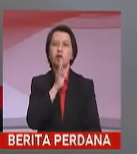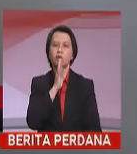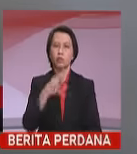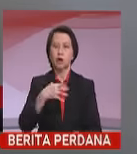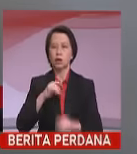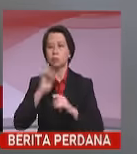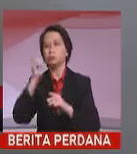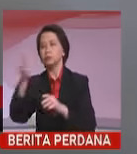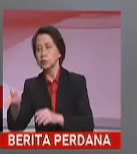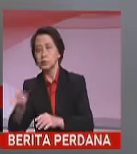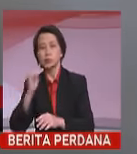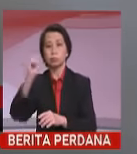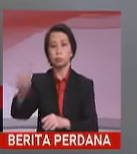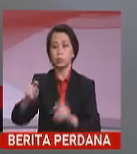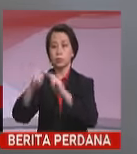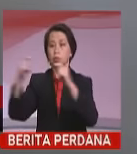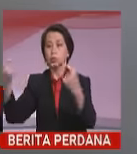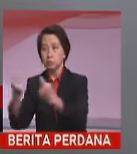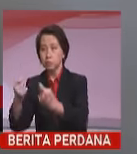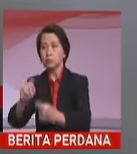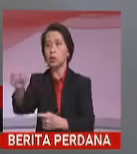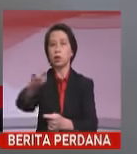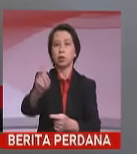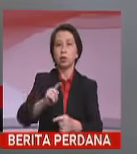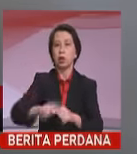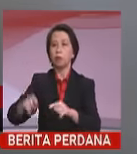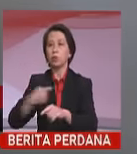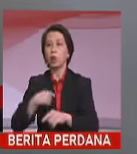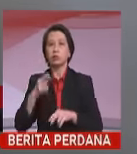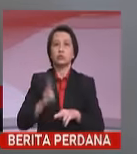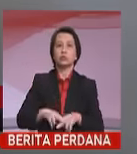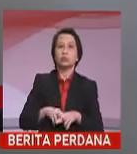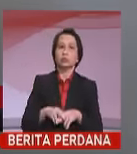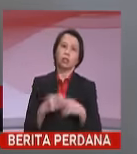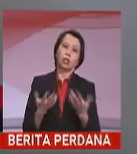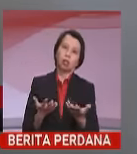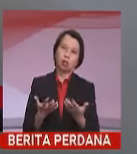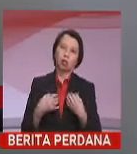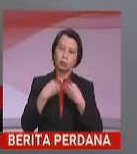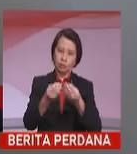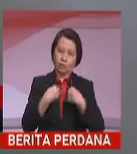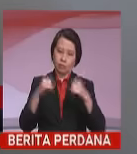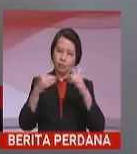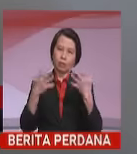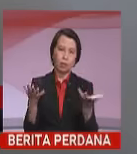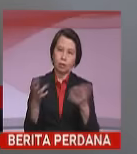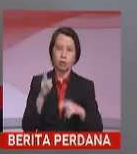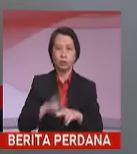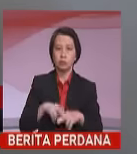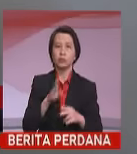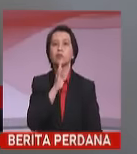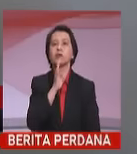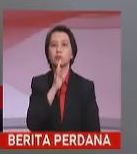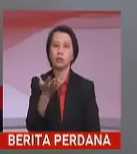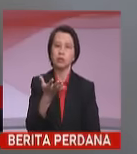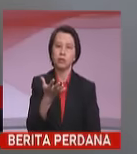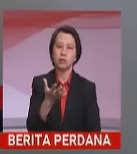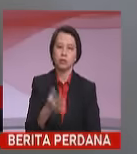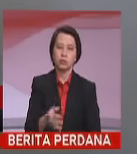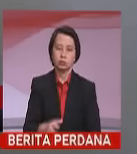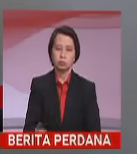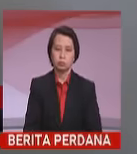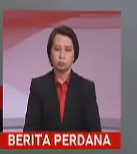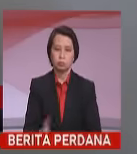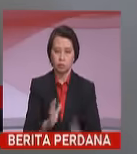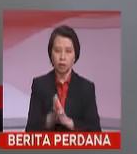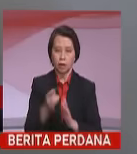pergi tim mana-mana tak ada role dalam, kalau ada dalam base pun it's gonna destroy my career.